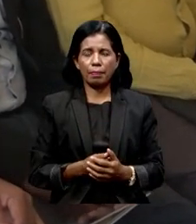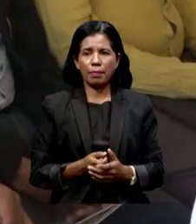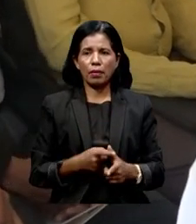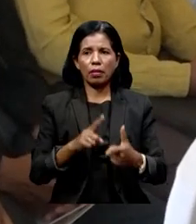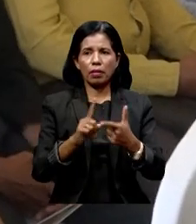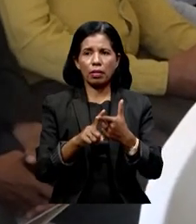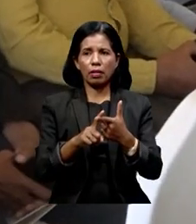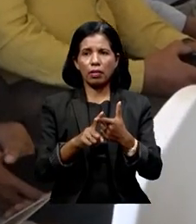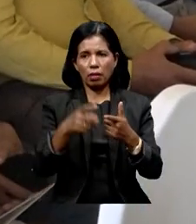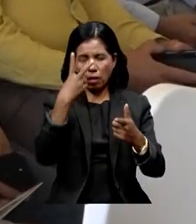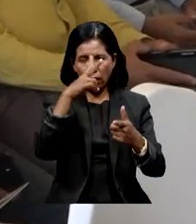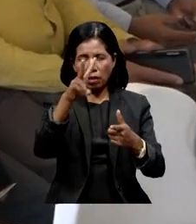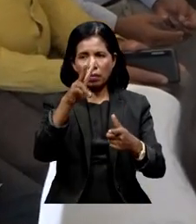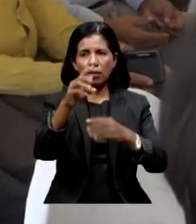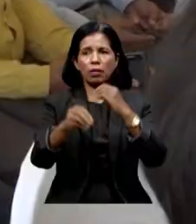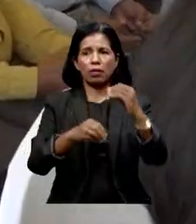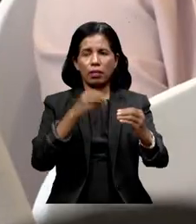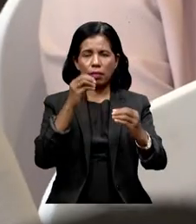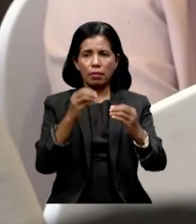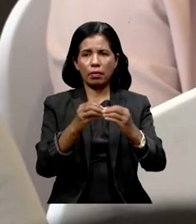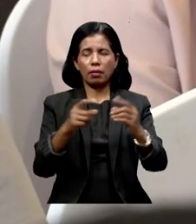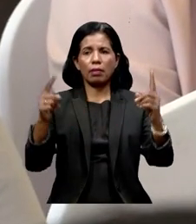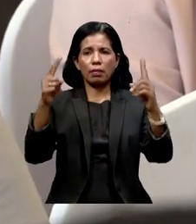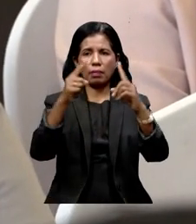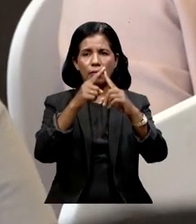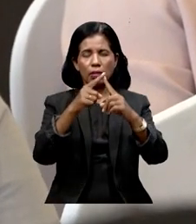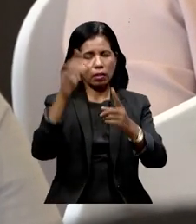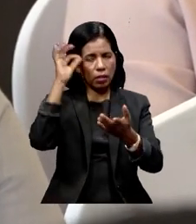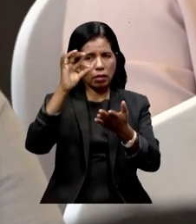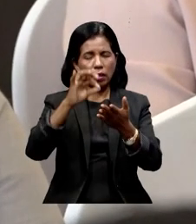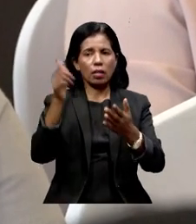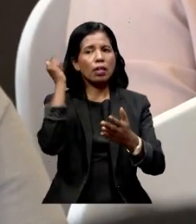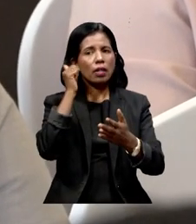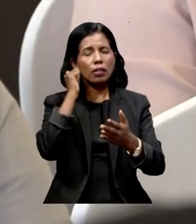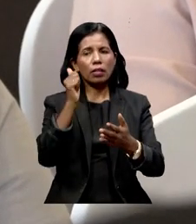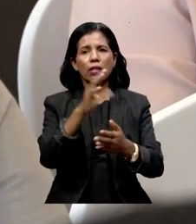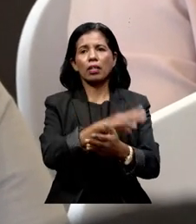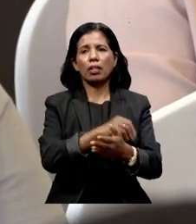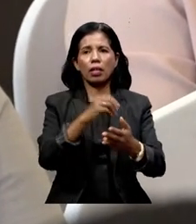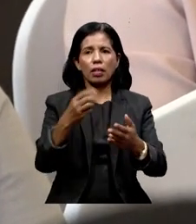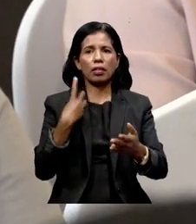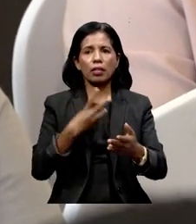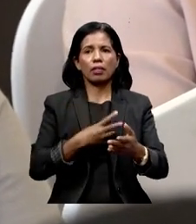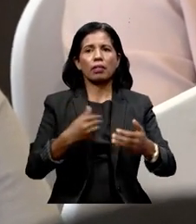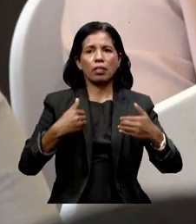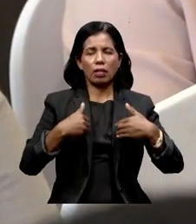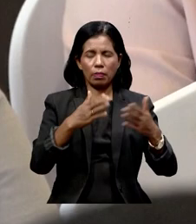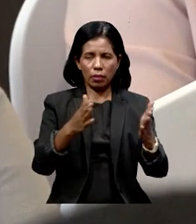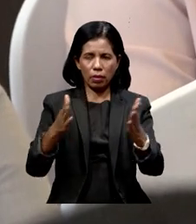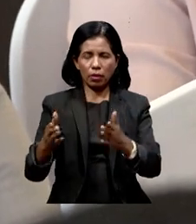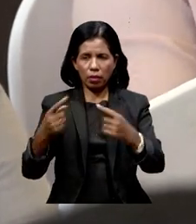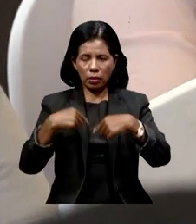mos hare mus ba iya sekretariat do ASEAN nebe ke agora kita mesti proses para tu